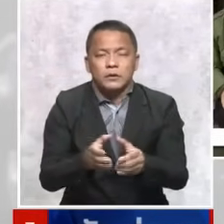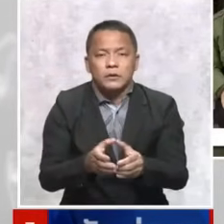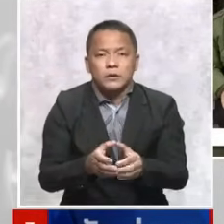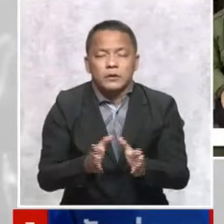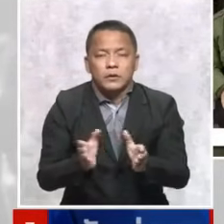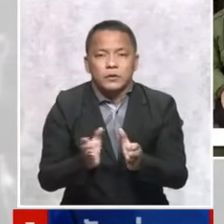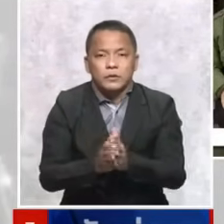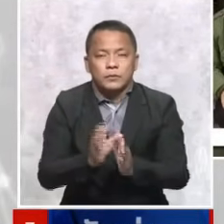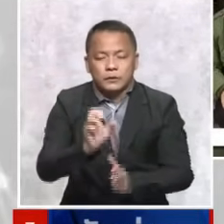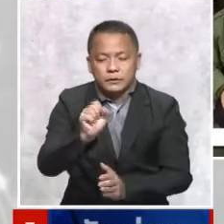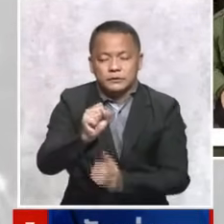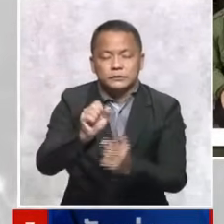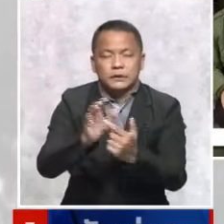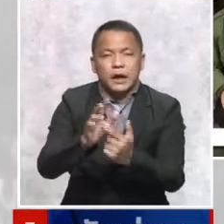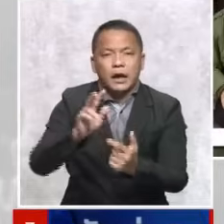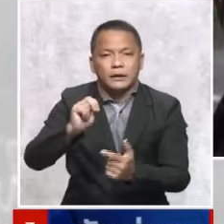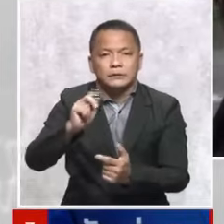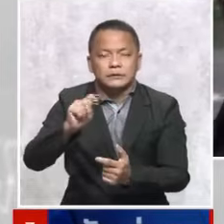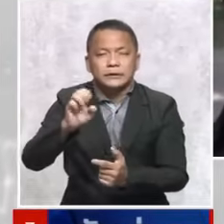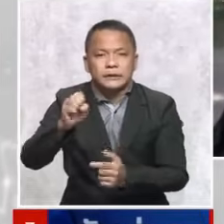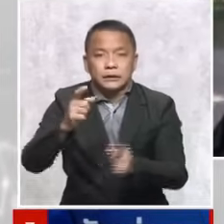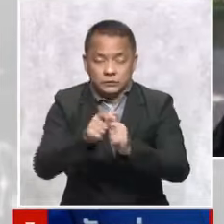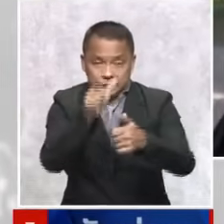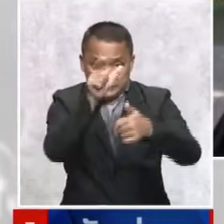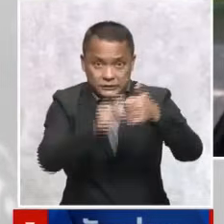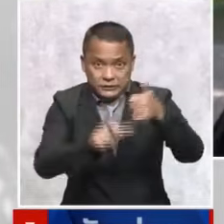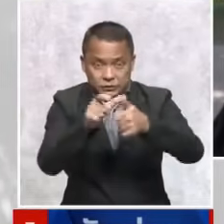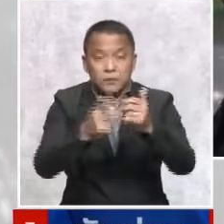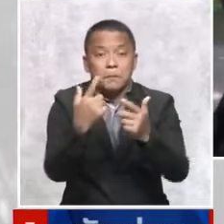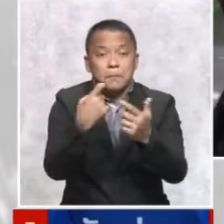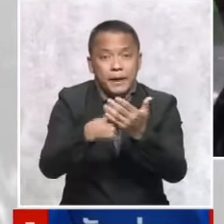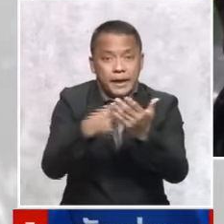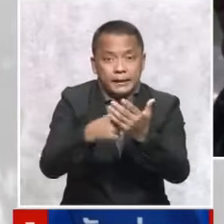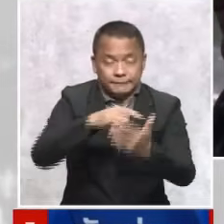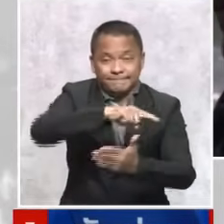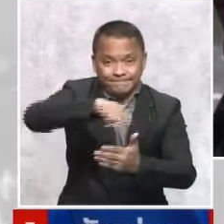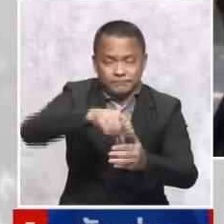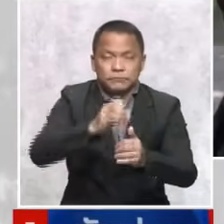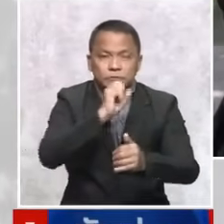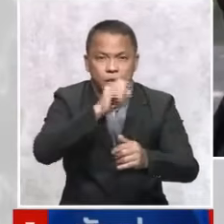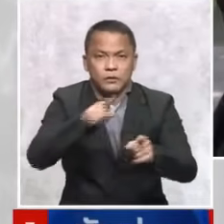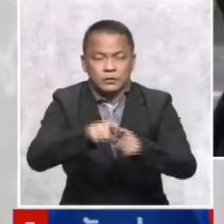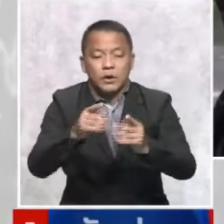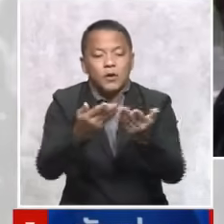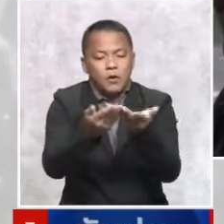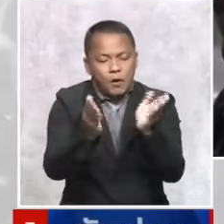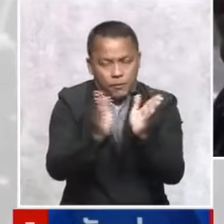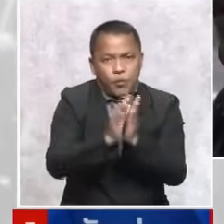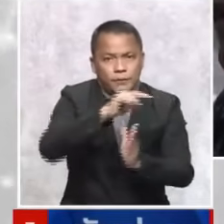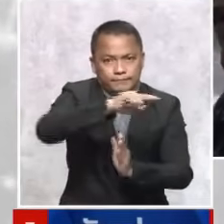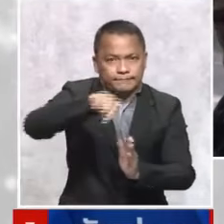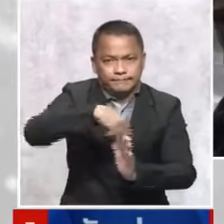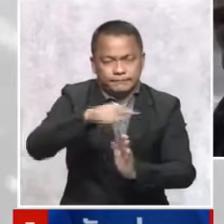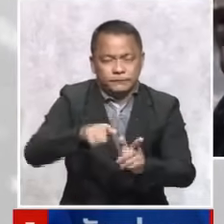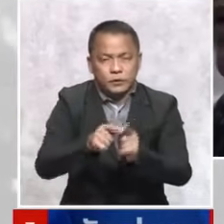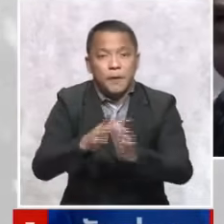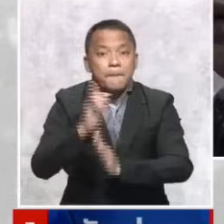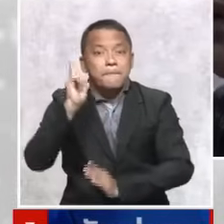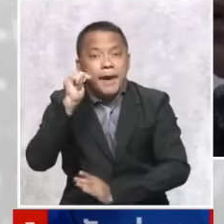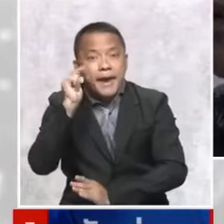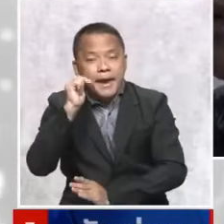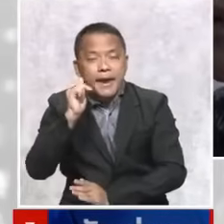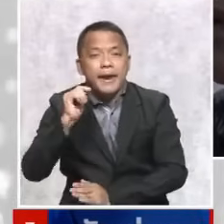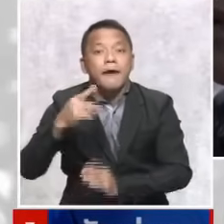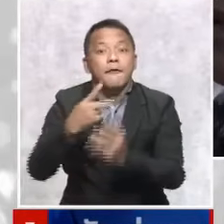ของคุณสันติบุญพร้อมซึ่งก็เป็น1ใน10ตัวประกันที่ถูกปล่อยออกมาต้องบอกว่าครอบครัวของคุณสันติทั้งผู้เป็นแ